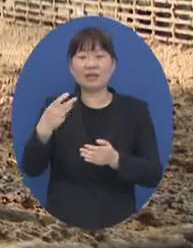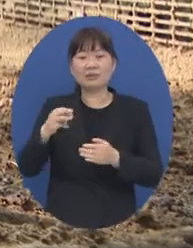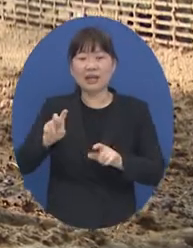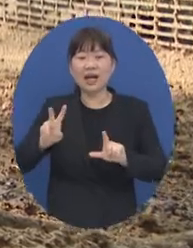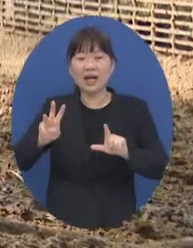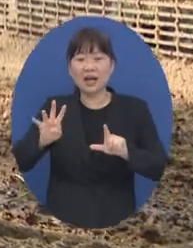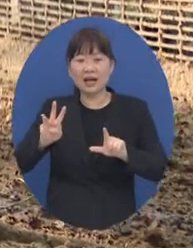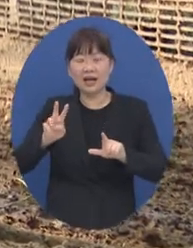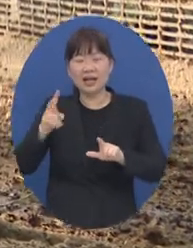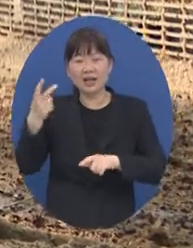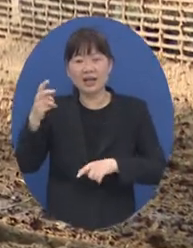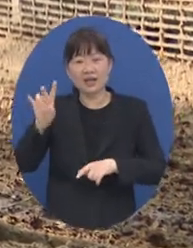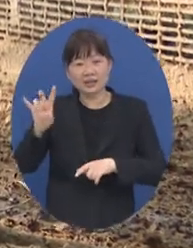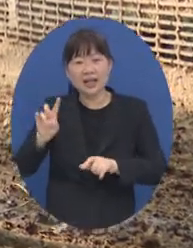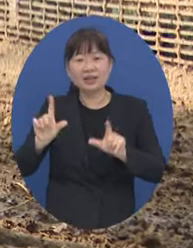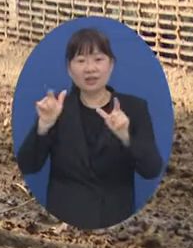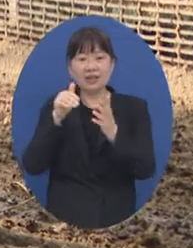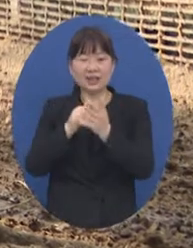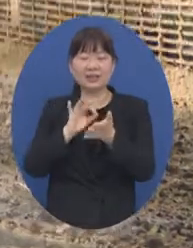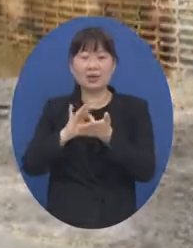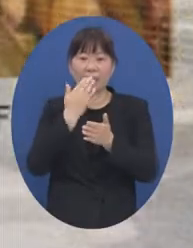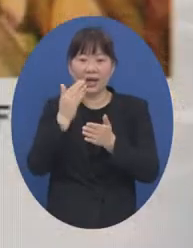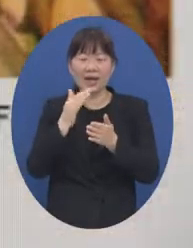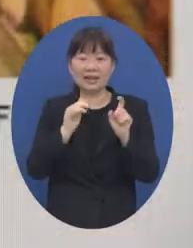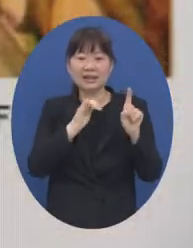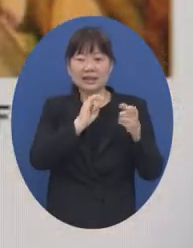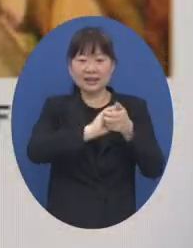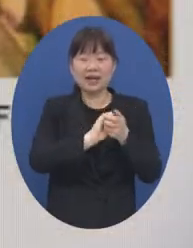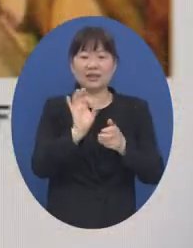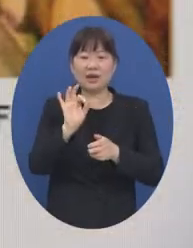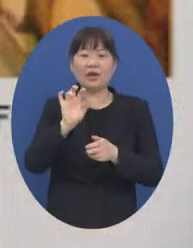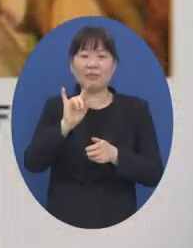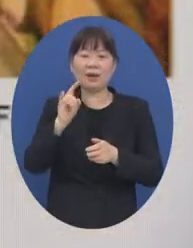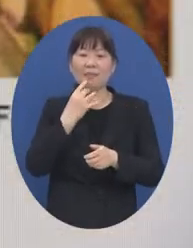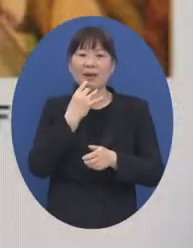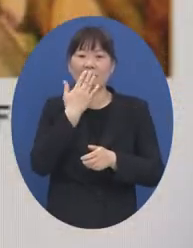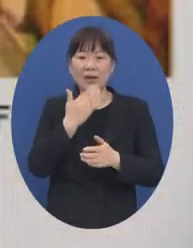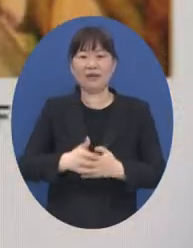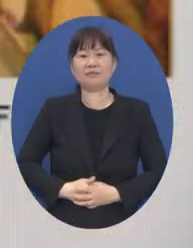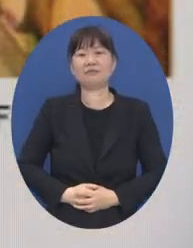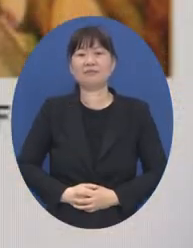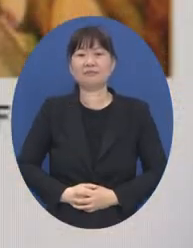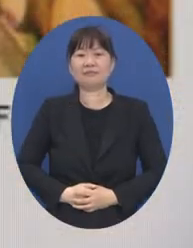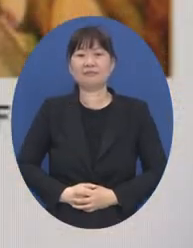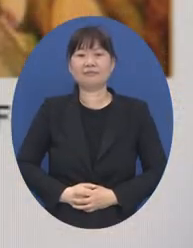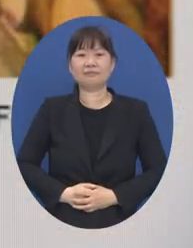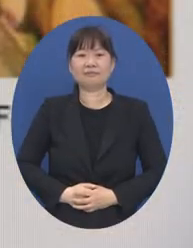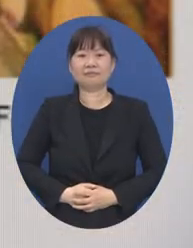1인당 10매까지만 구입 가능합니다. 경기 GTV 최창순입니다.